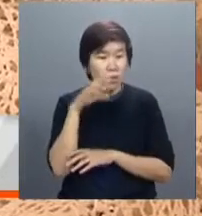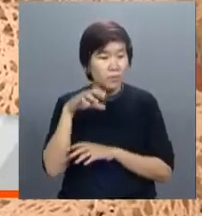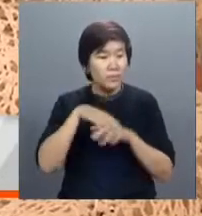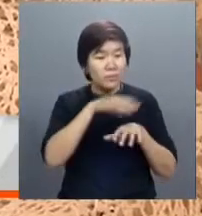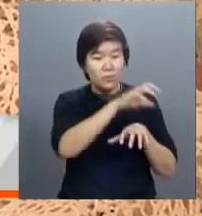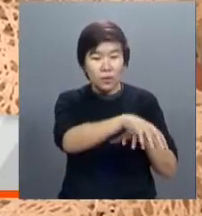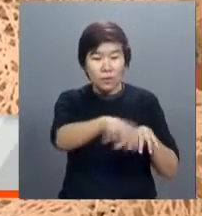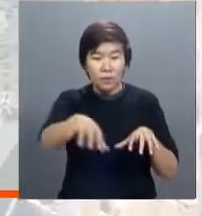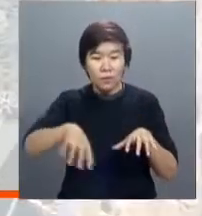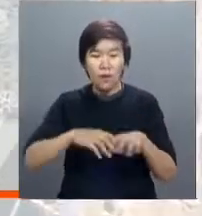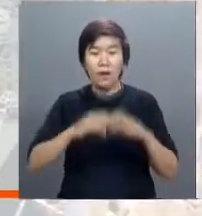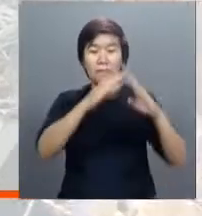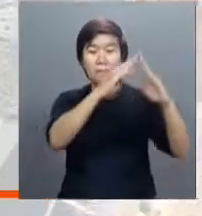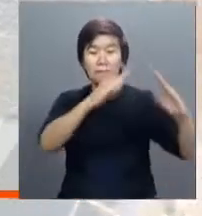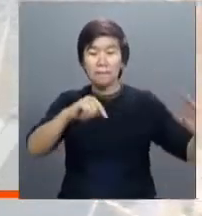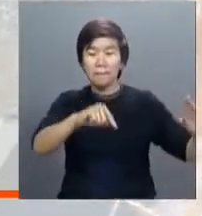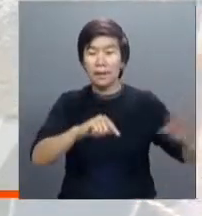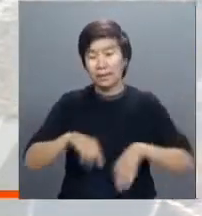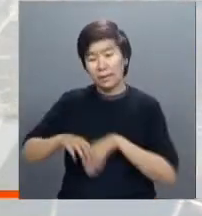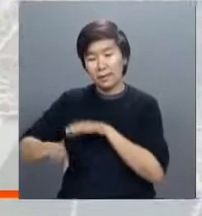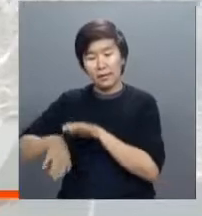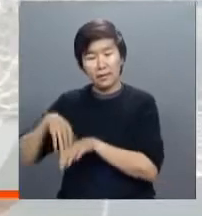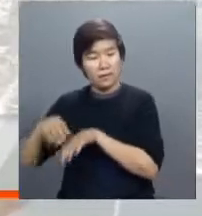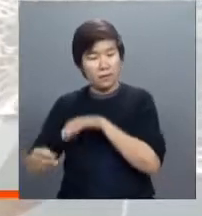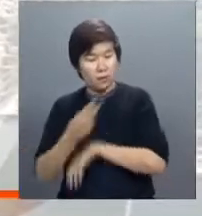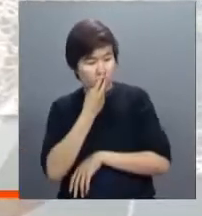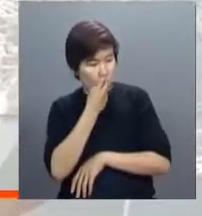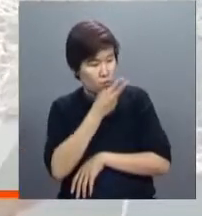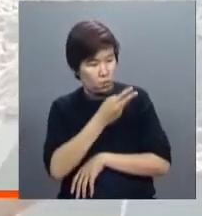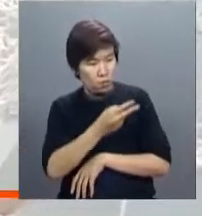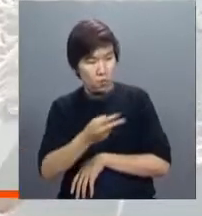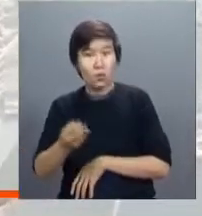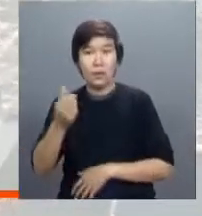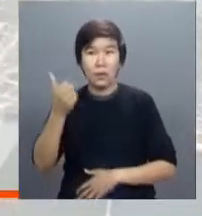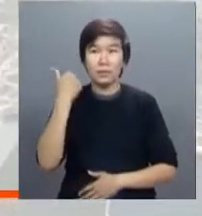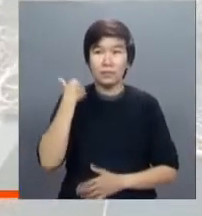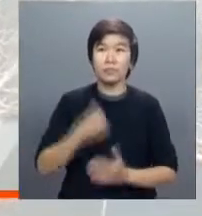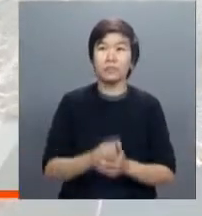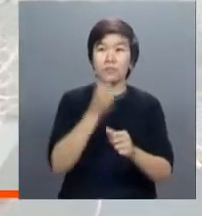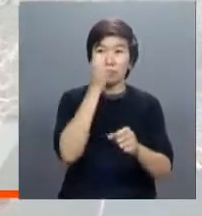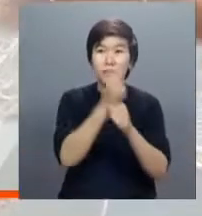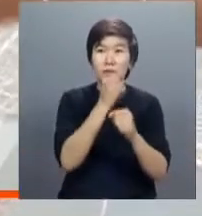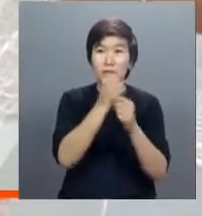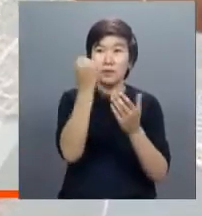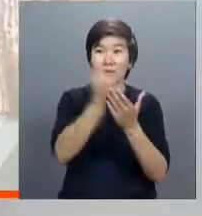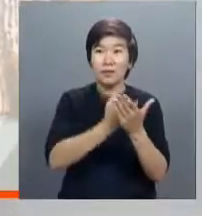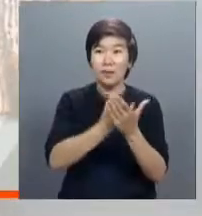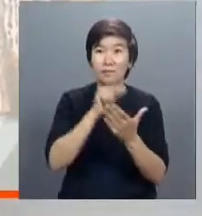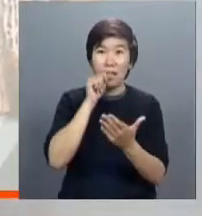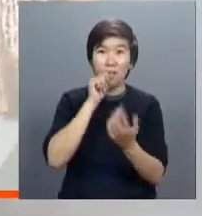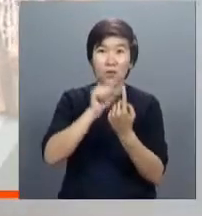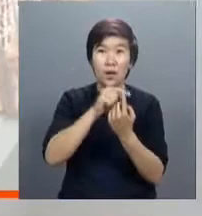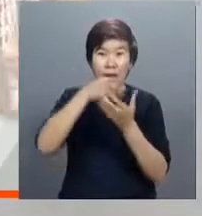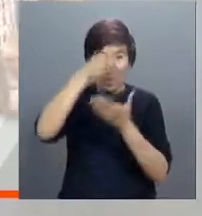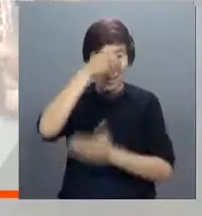เป็นแขกของบ้านกว่า3ปีที่พัฒนาผลงานถักทอจากความผูกพันเป็นศิลปะนิพนธ์ปริญญาเอกเมตตาสุว